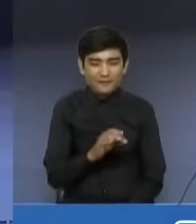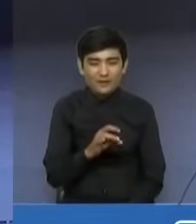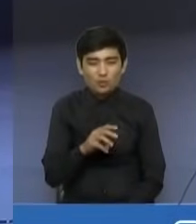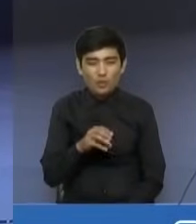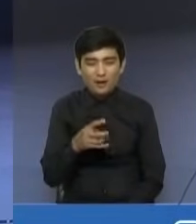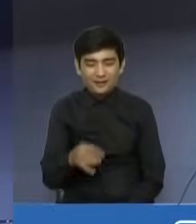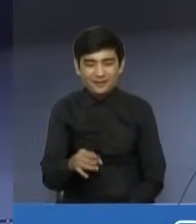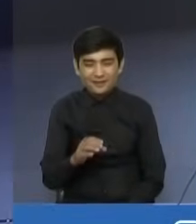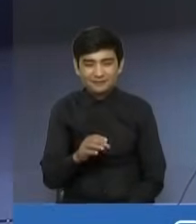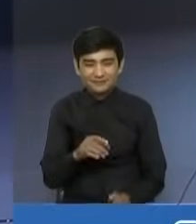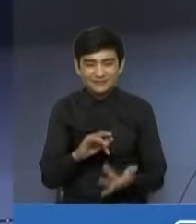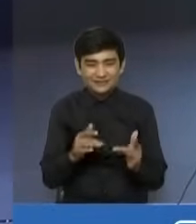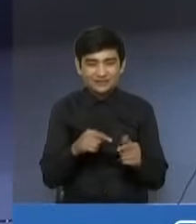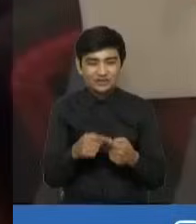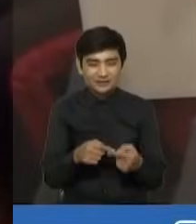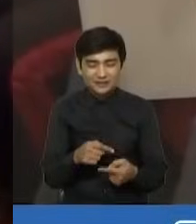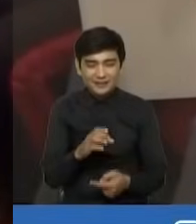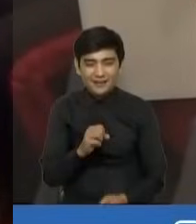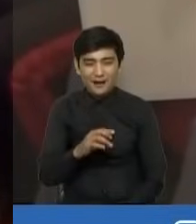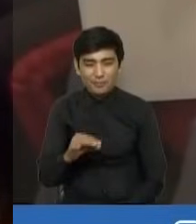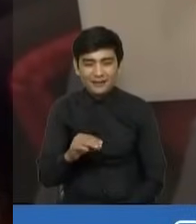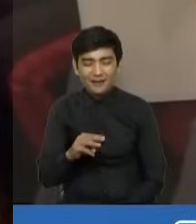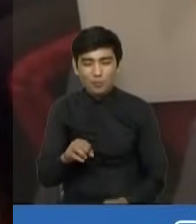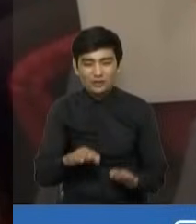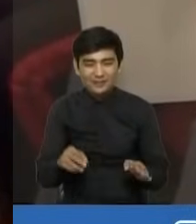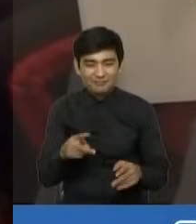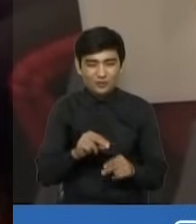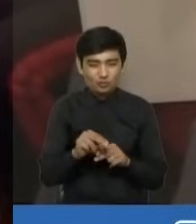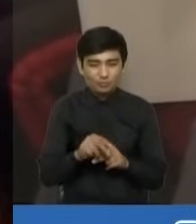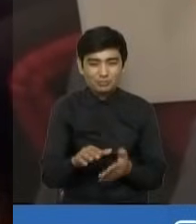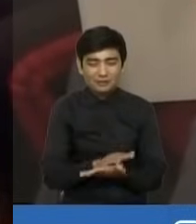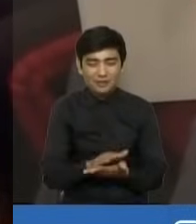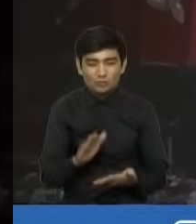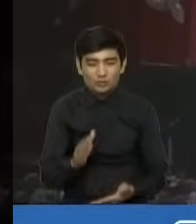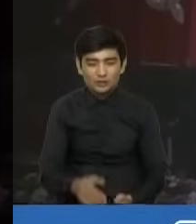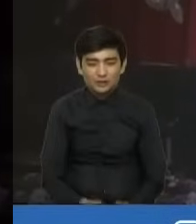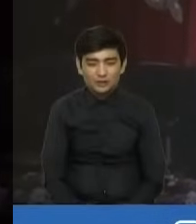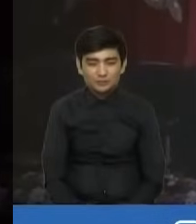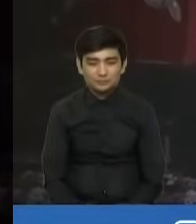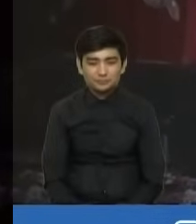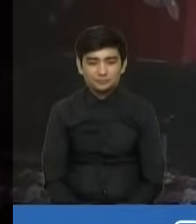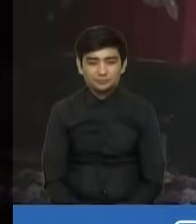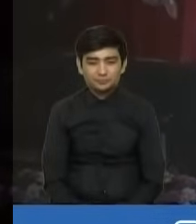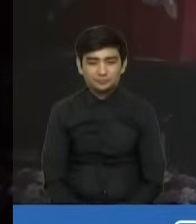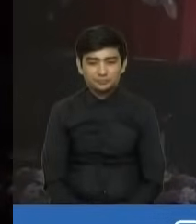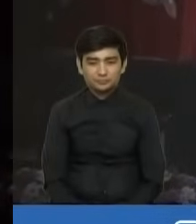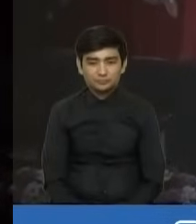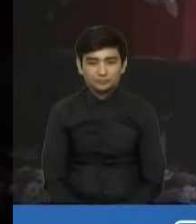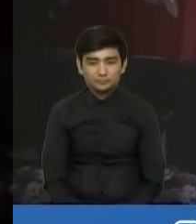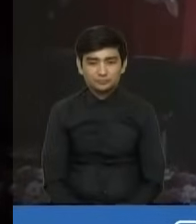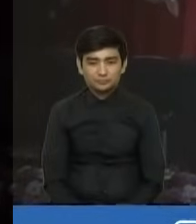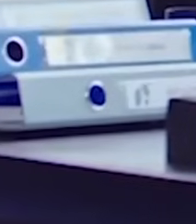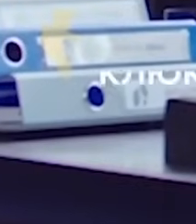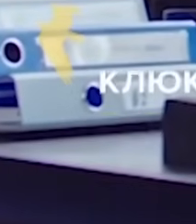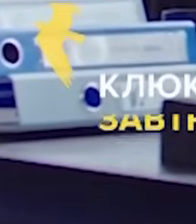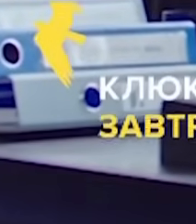детсад будет бесплатным. Сабидамо заработает с января будущего года. Людмила Батюшкина, Ирина Нинашева, Информбюро, Карагандинская